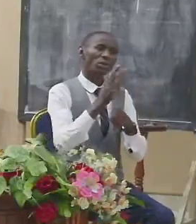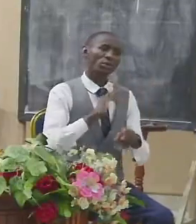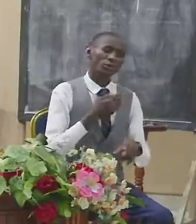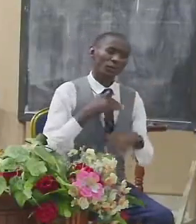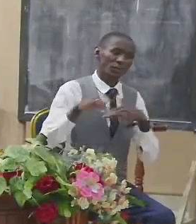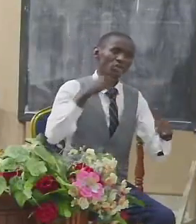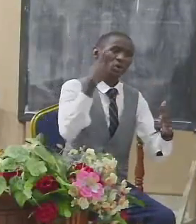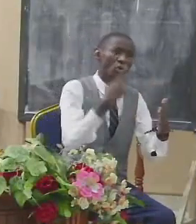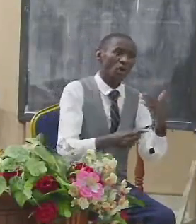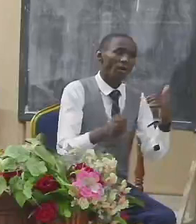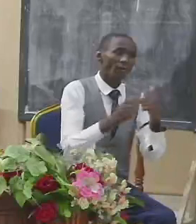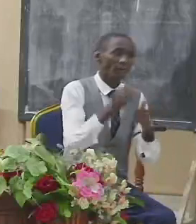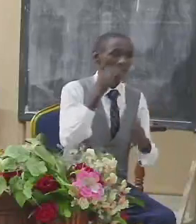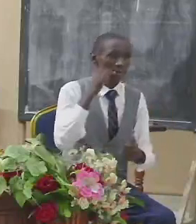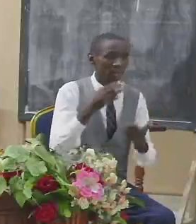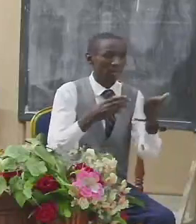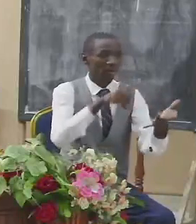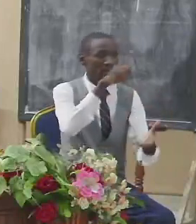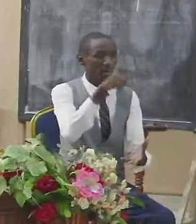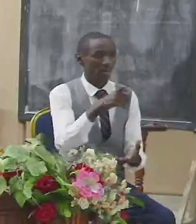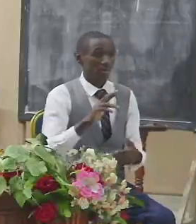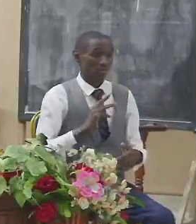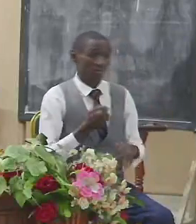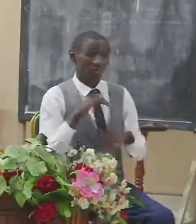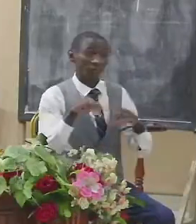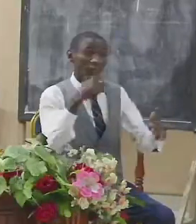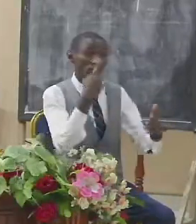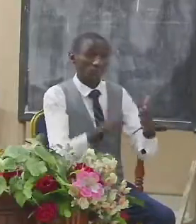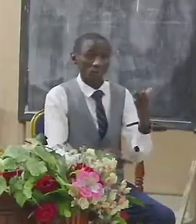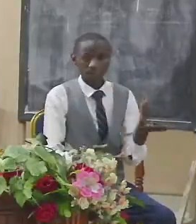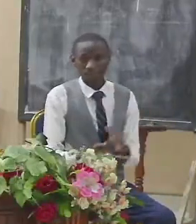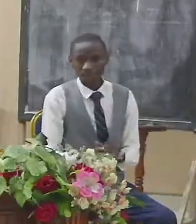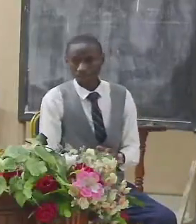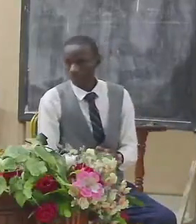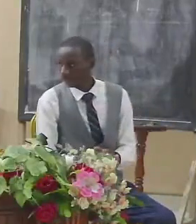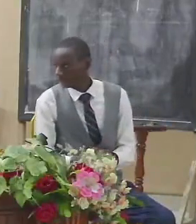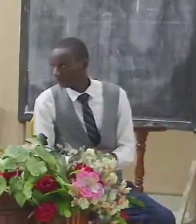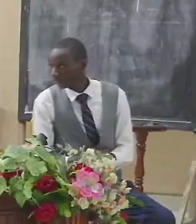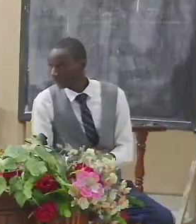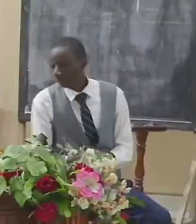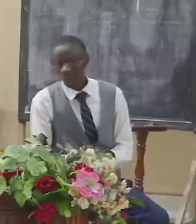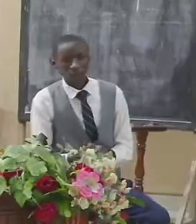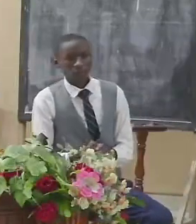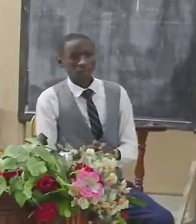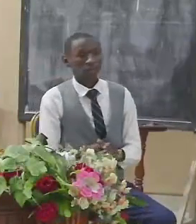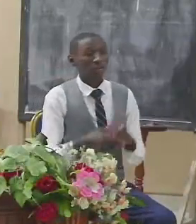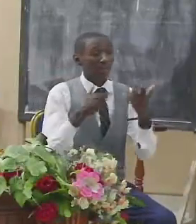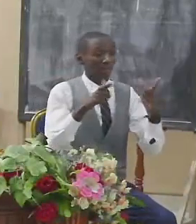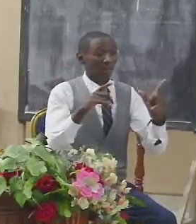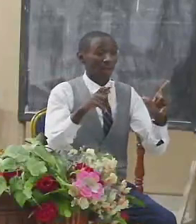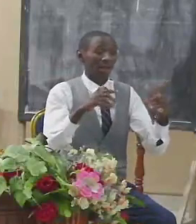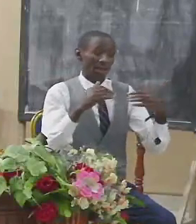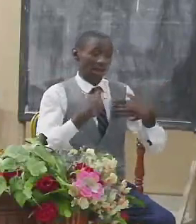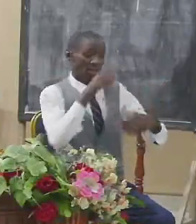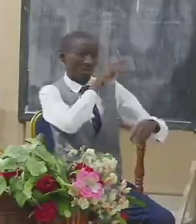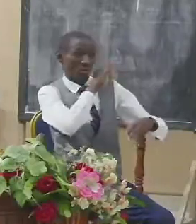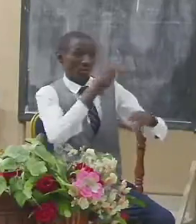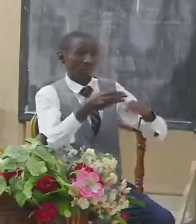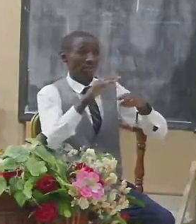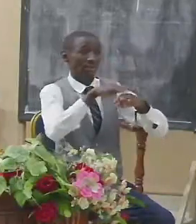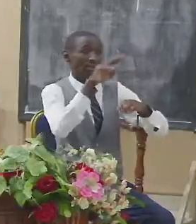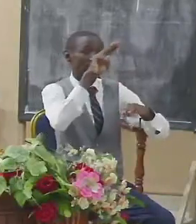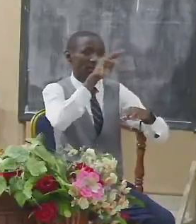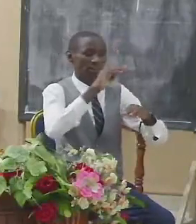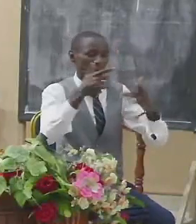na ile ujumbe? Qu'est-ce que nous faisons? Tuko nafanya nini na ujumbe? Quand il est monté sur la montagne. Wakati Yesu alipanda kwa Yerusalemu,